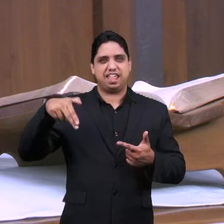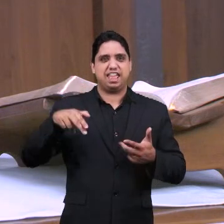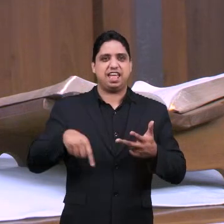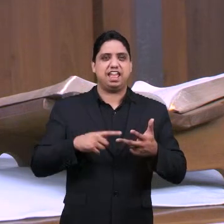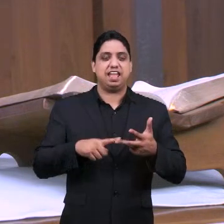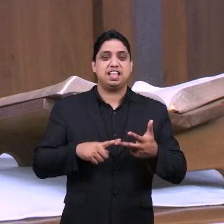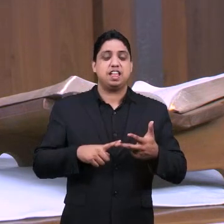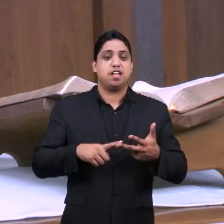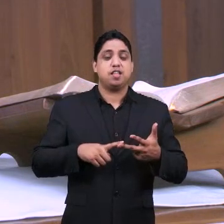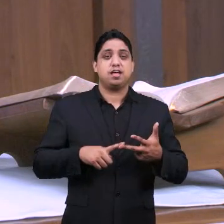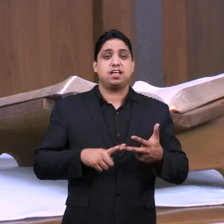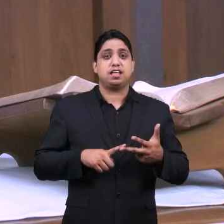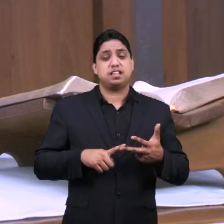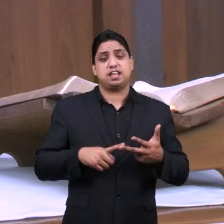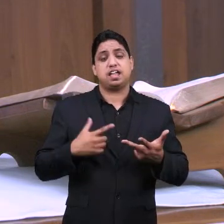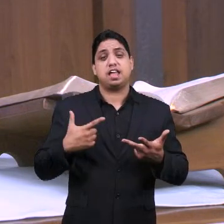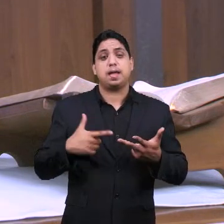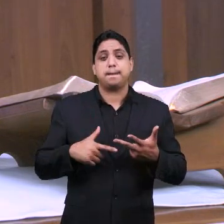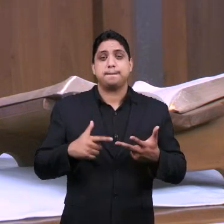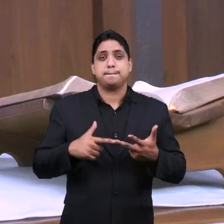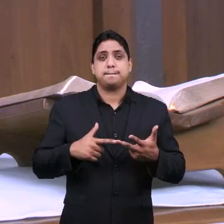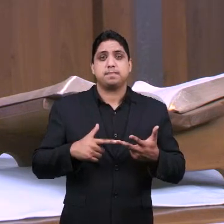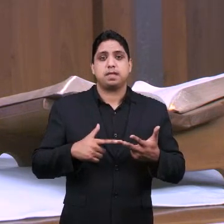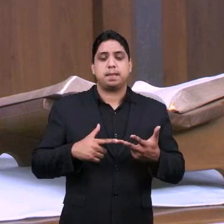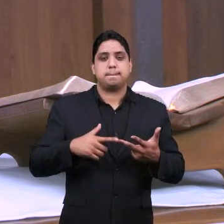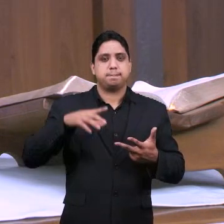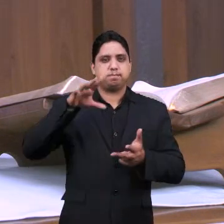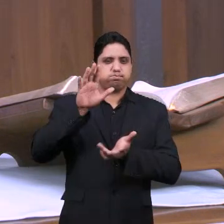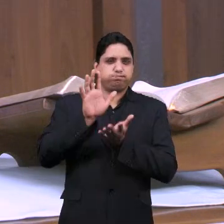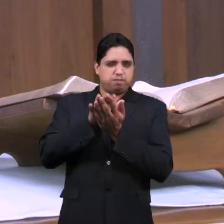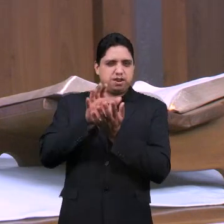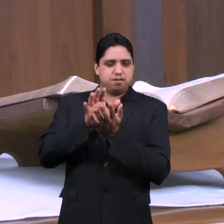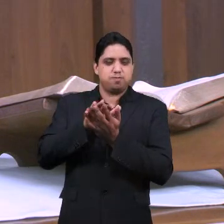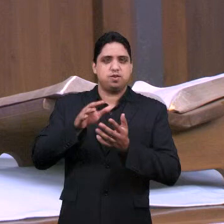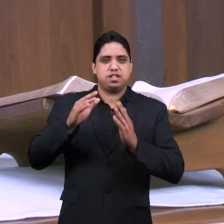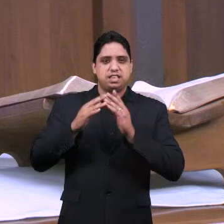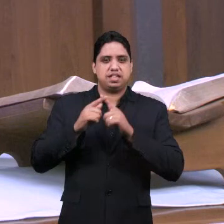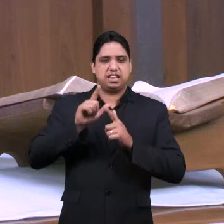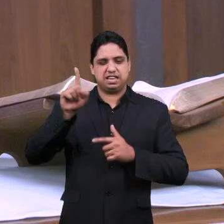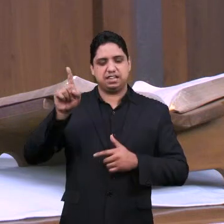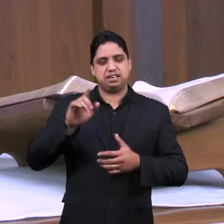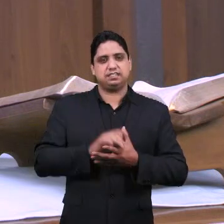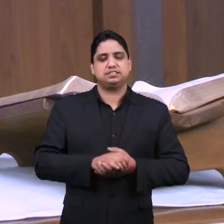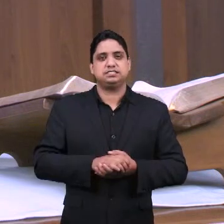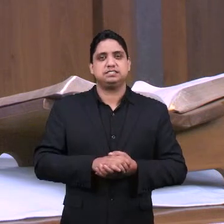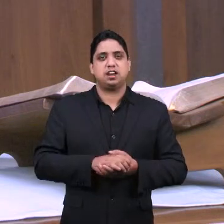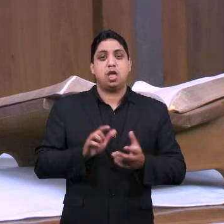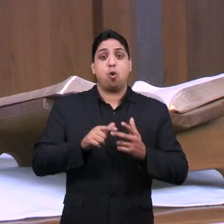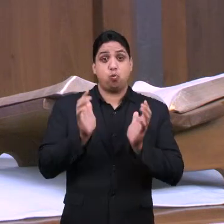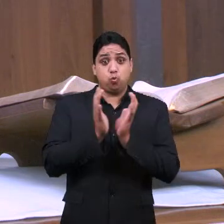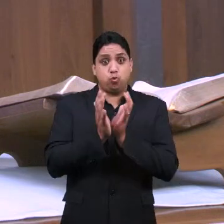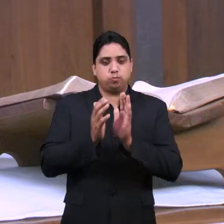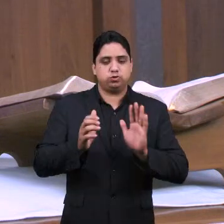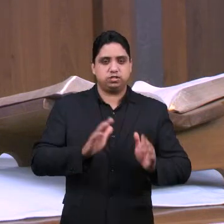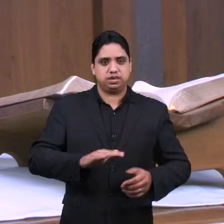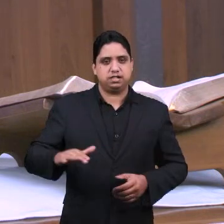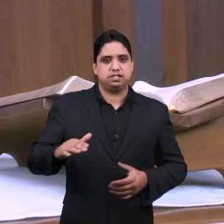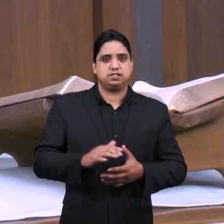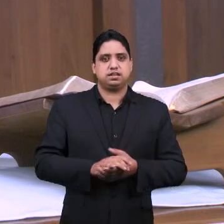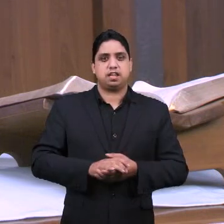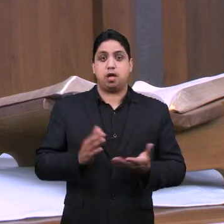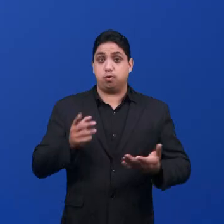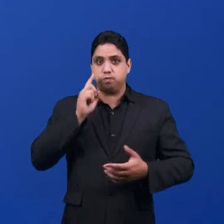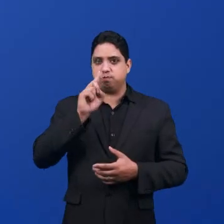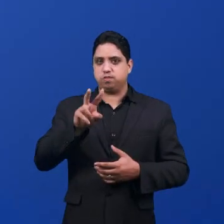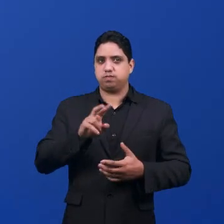vont répondre aussi dans la ville d'Orlando, dans les États-Unis. Et troisième, à Pernambuco, dans l'église Garanhuns, un